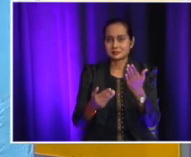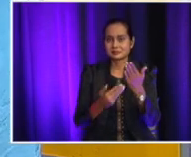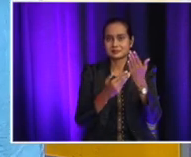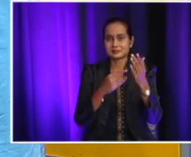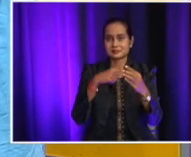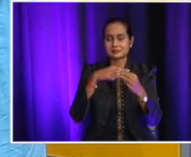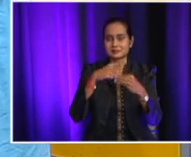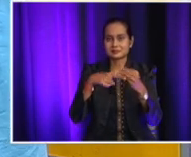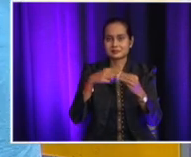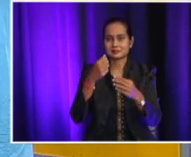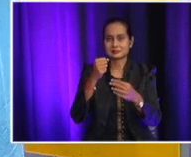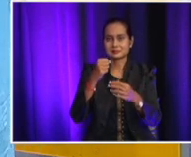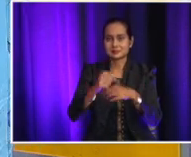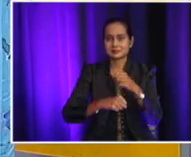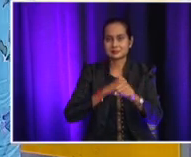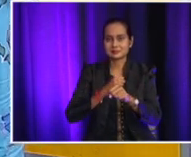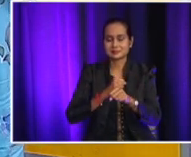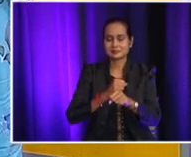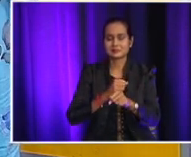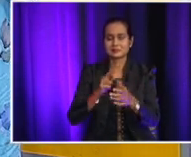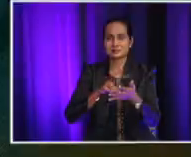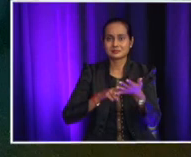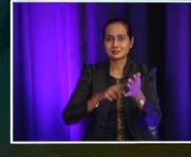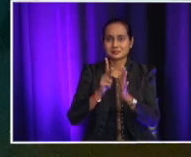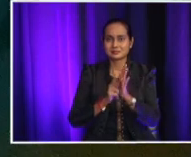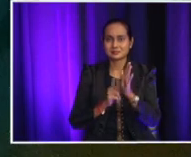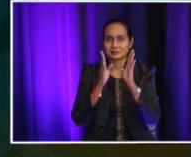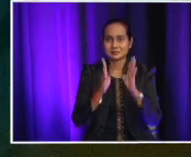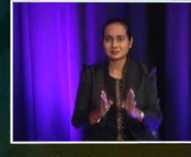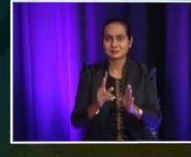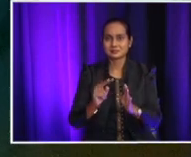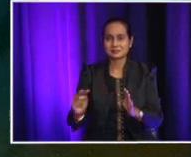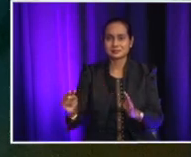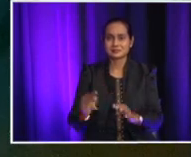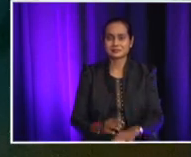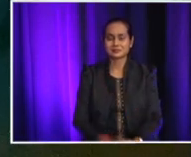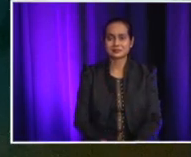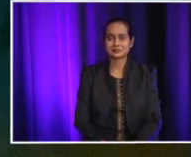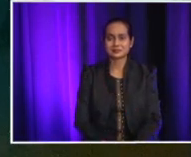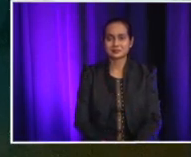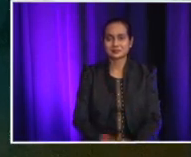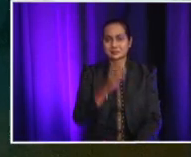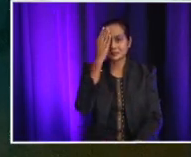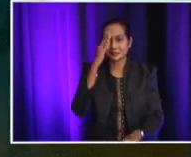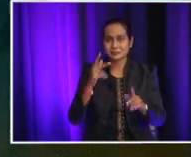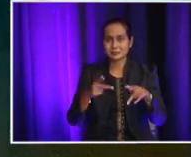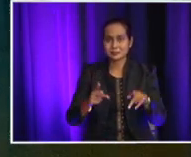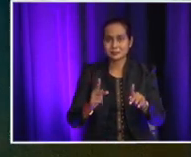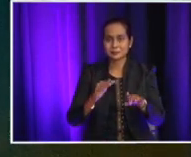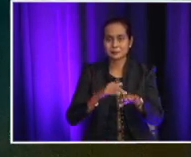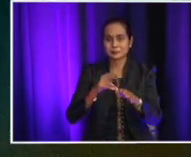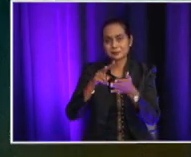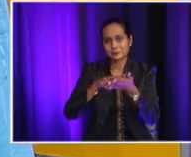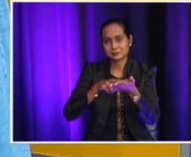dekat membaca kebangsaan jadi cuma kita bagi peluang Kak murid-murid kita